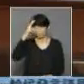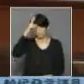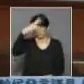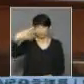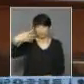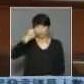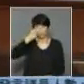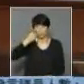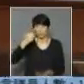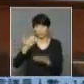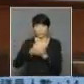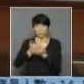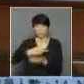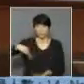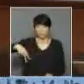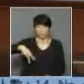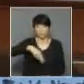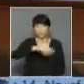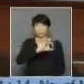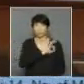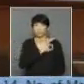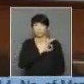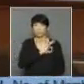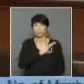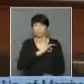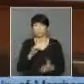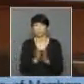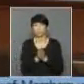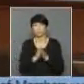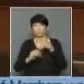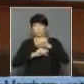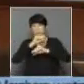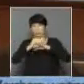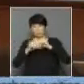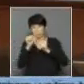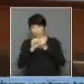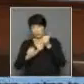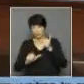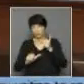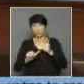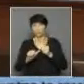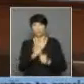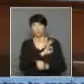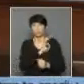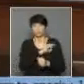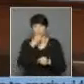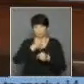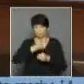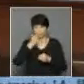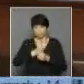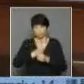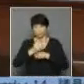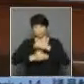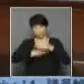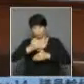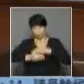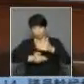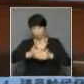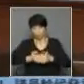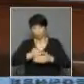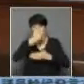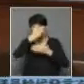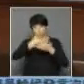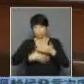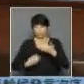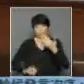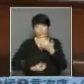的相關制度，包括組成和職能，要認真研究怎樣去改變運作，以便發揮更